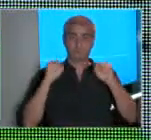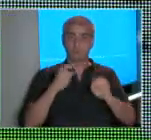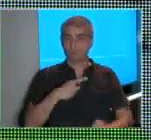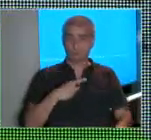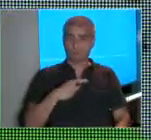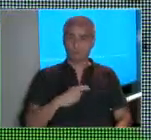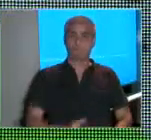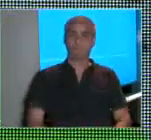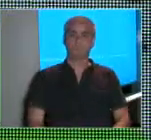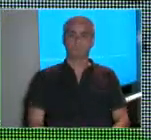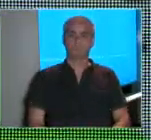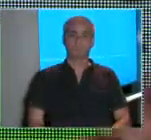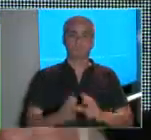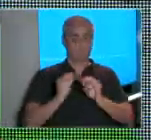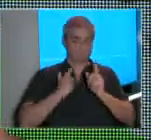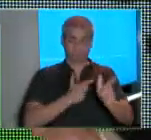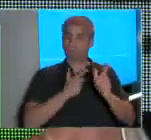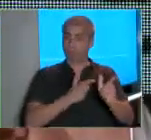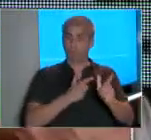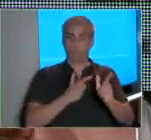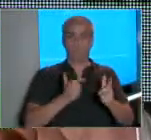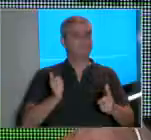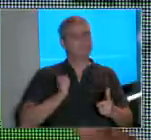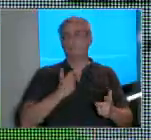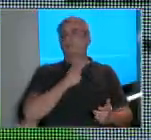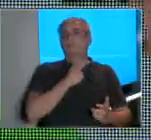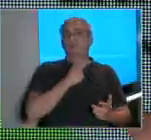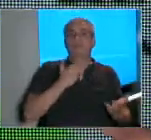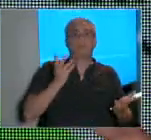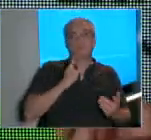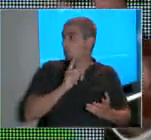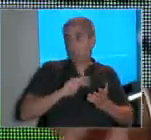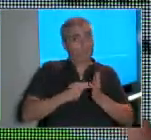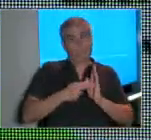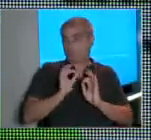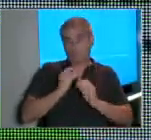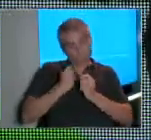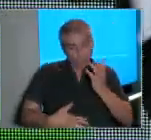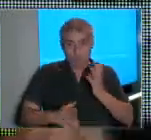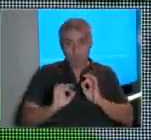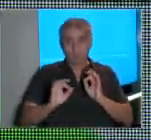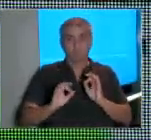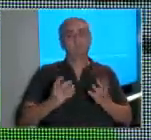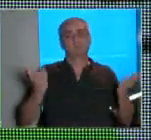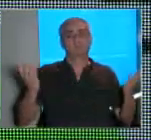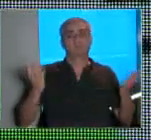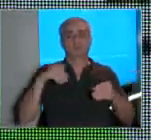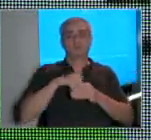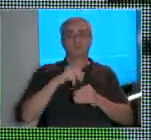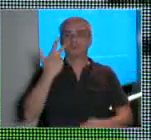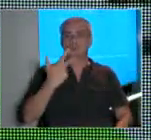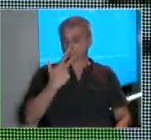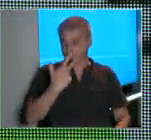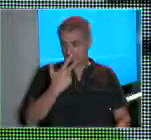השחרור. פתח באש, לצהל לא הייתה שום ברירה, למרות שלא היו תוכניות מפורטות. בתוך